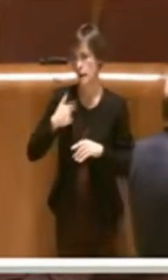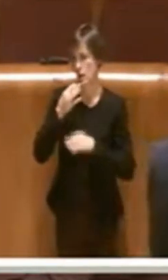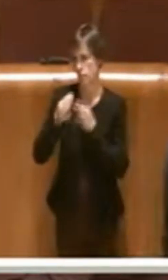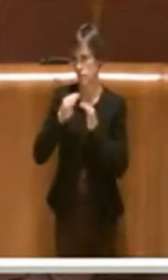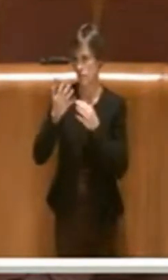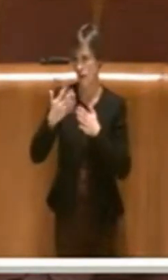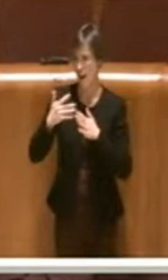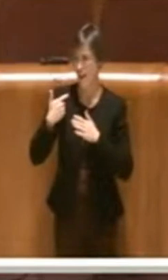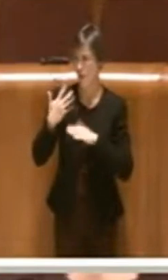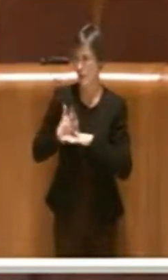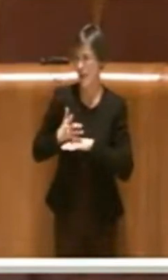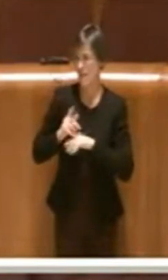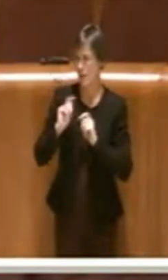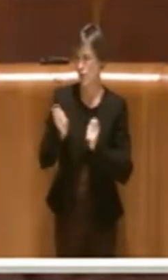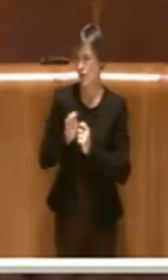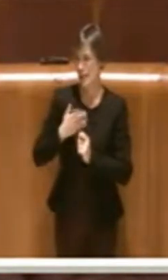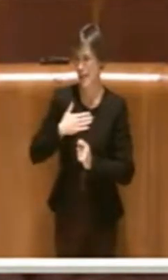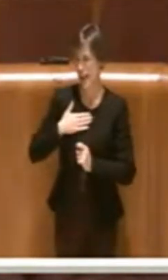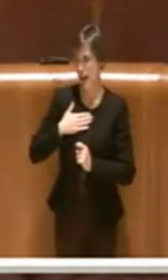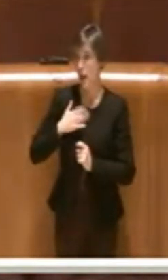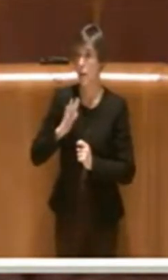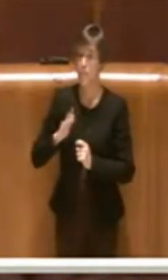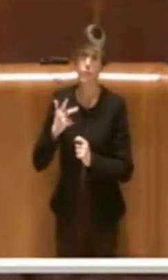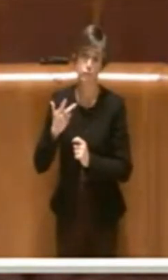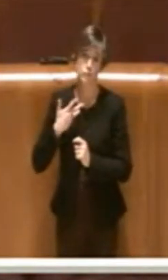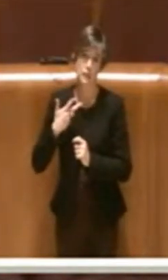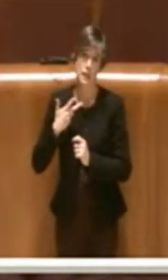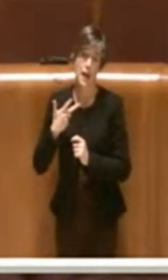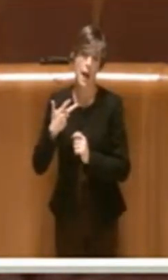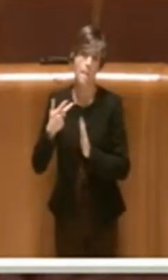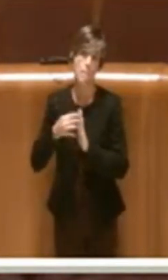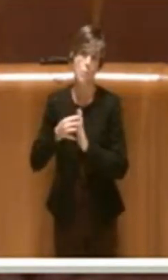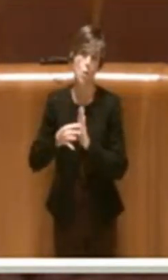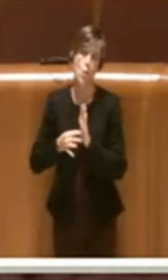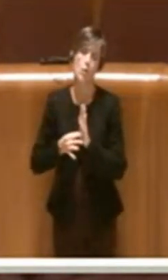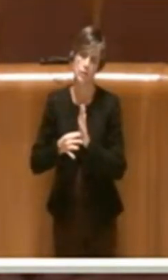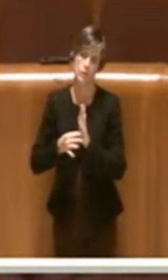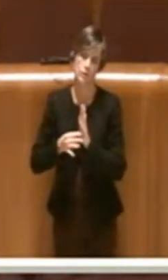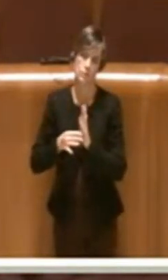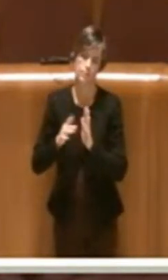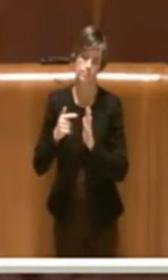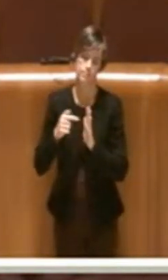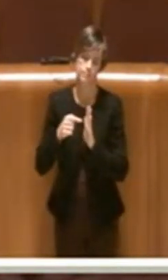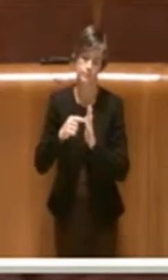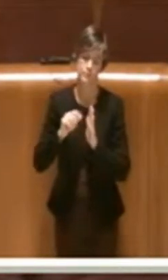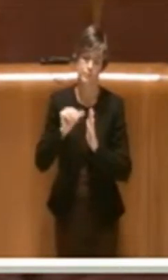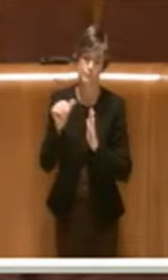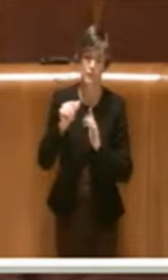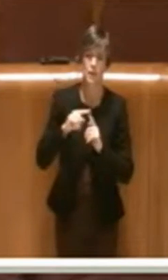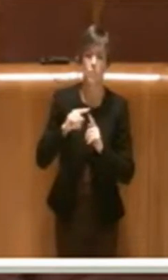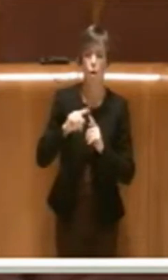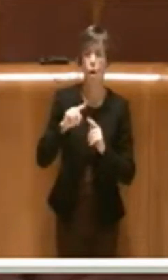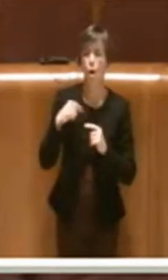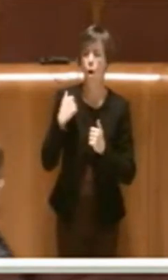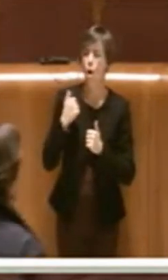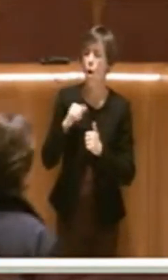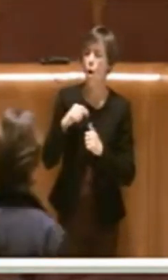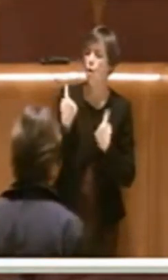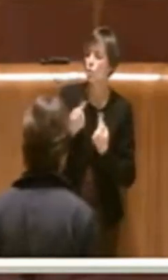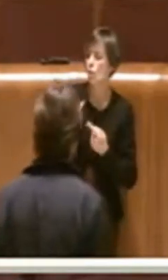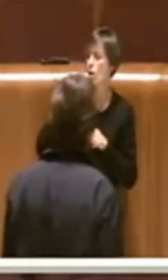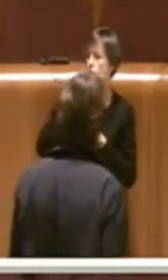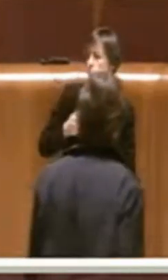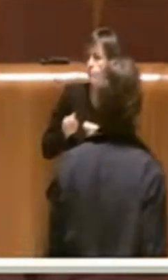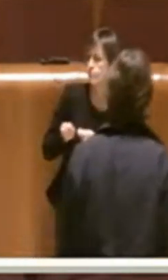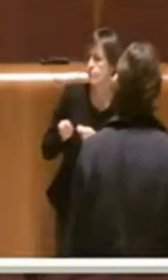generale è a 3 punti in particolare il primo è quello con cui impegniamo l'amministrazione a proseguire nel